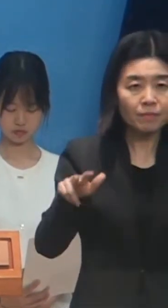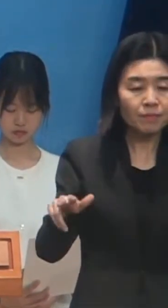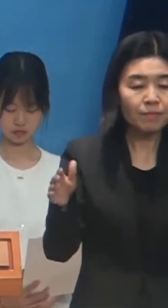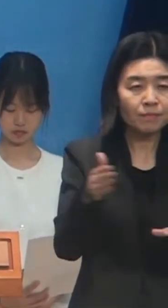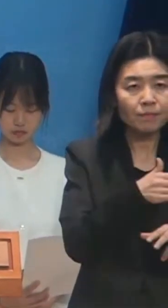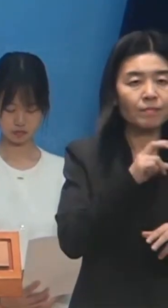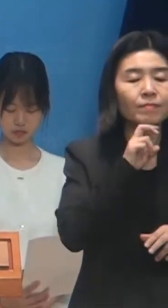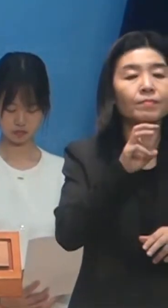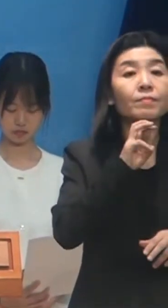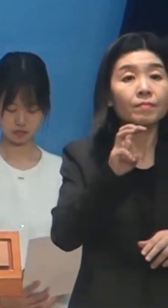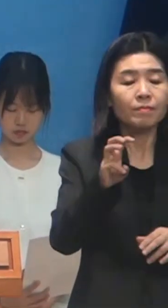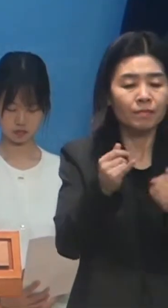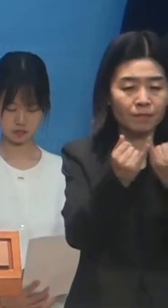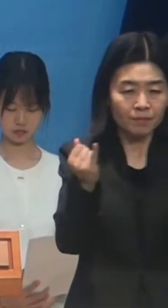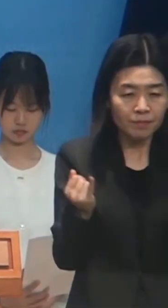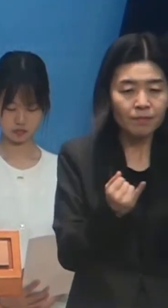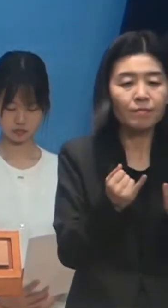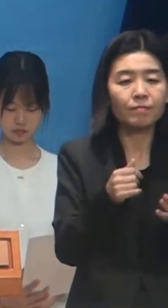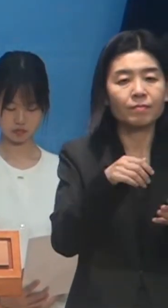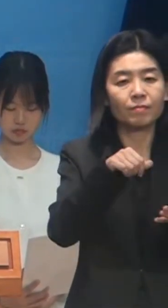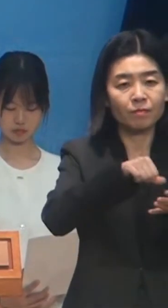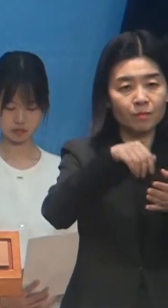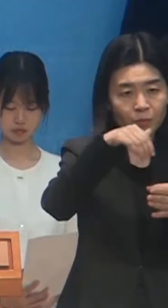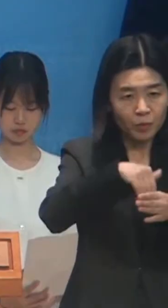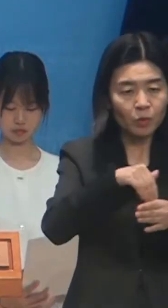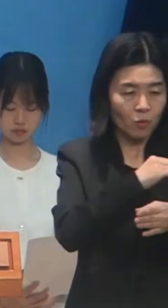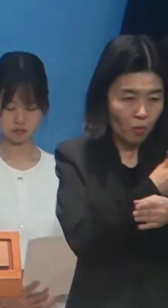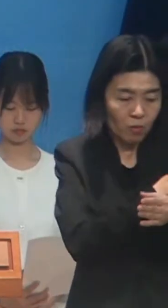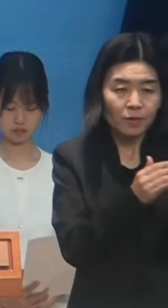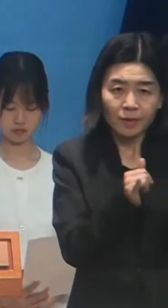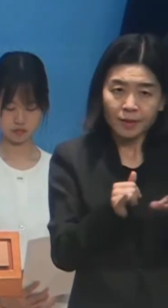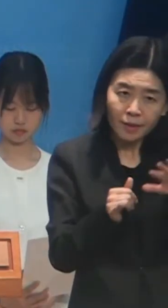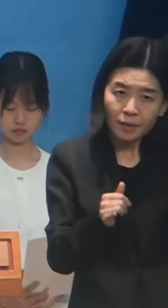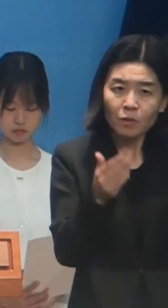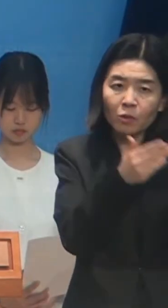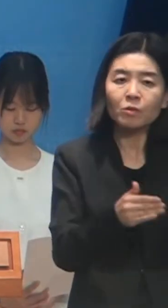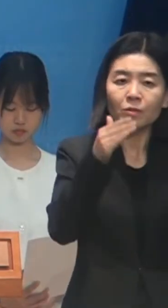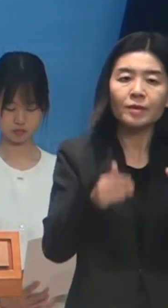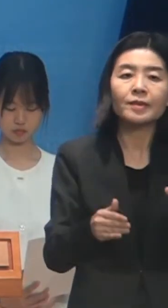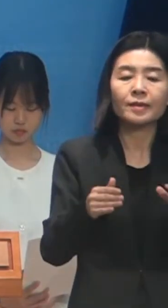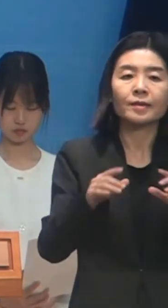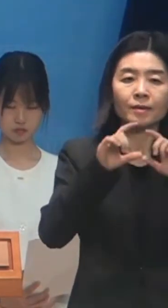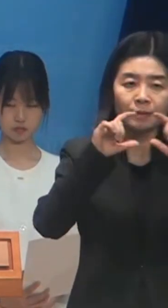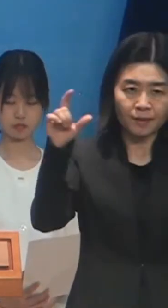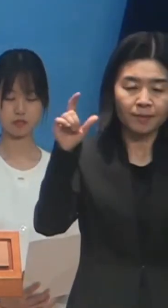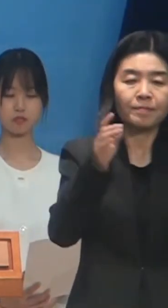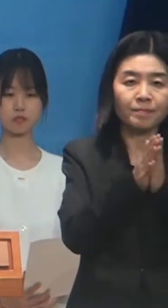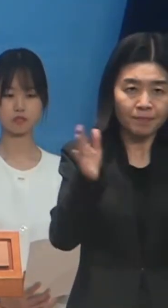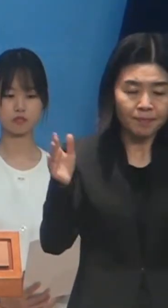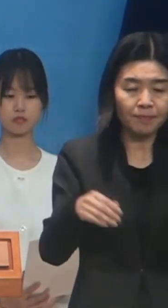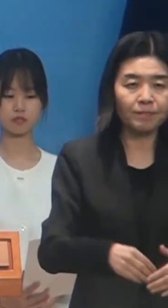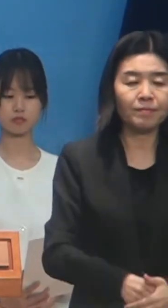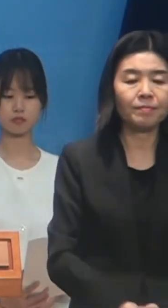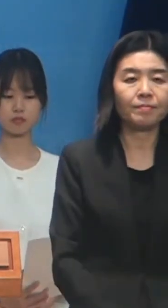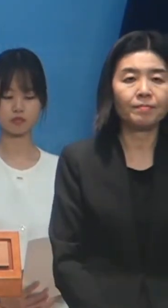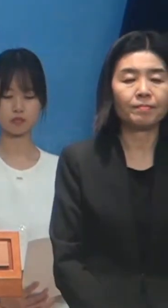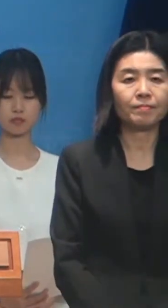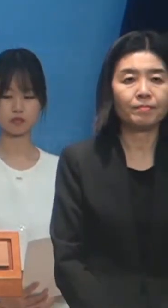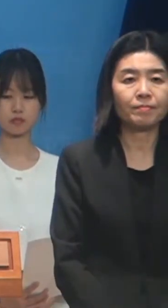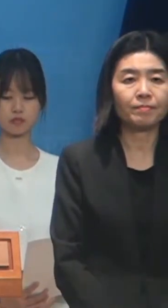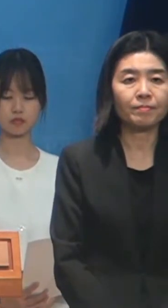지금부터 2030 여성 유권자들의 공식 지지 선언을 시작하겠습니다.